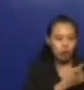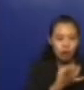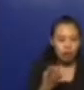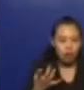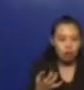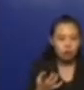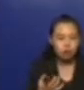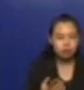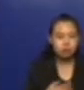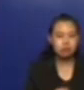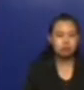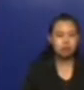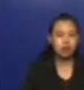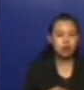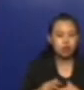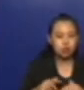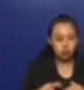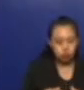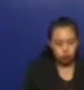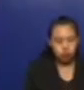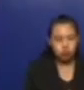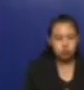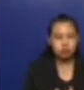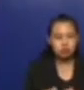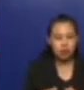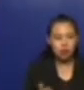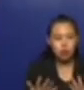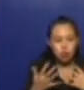อยลงมาเถอะครับมารับฟังปัญหา